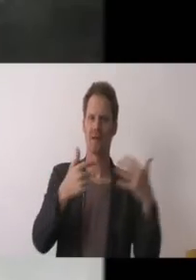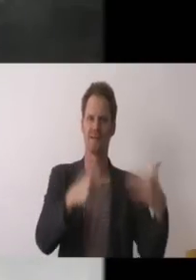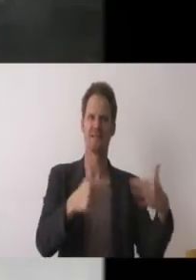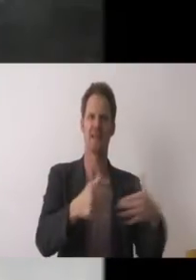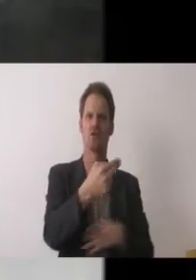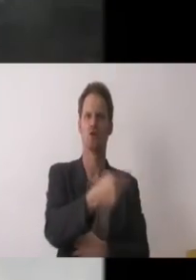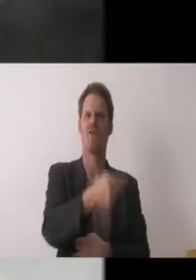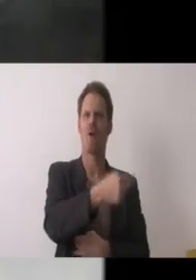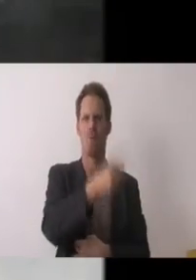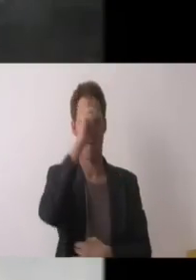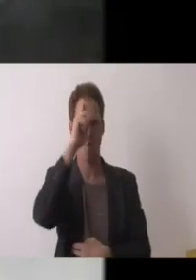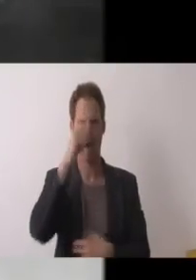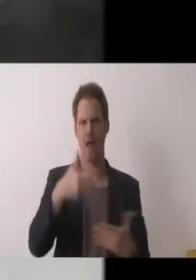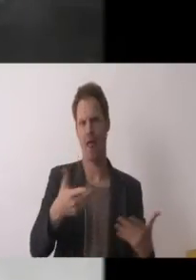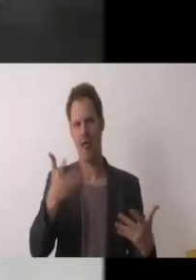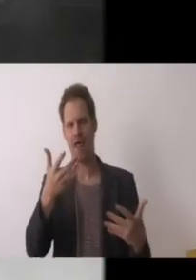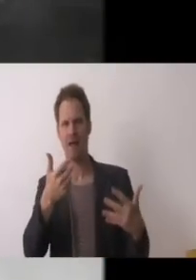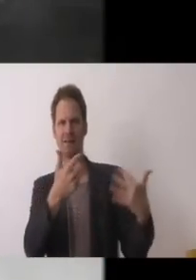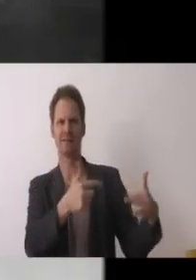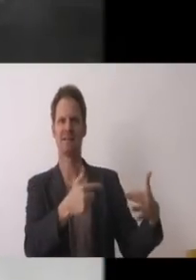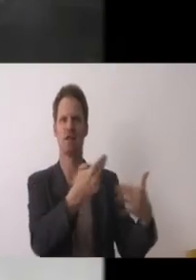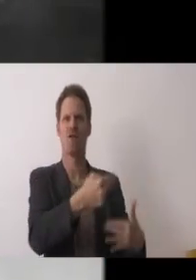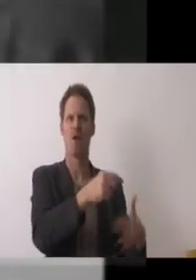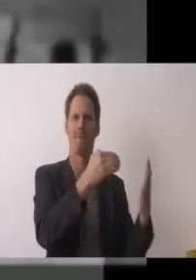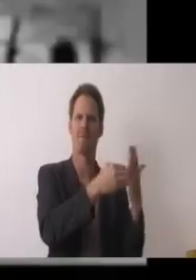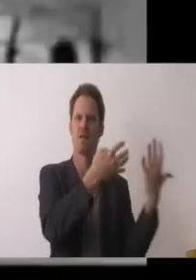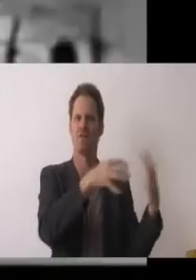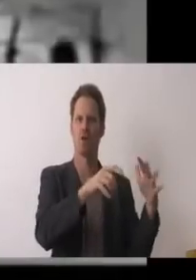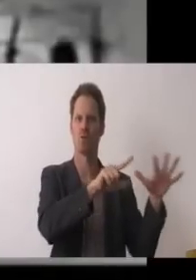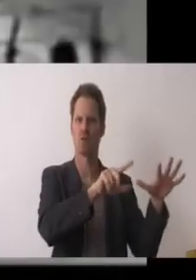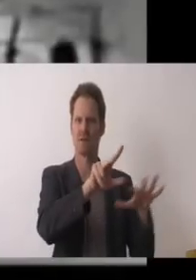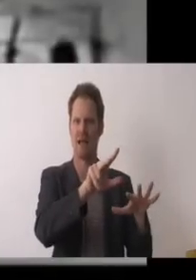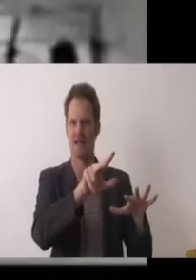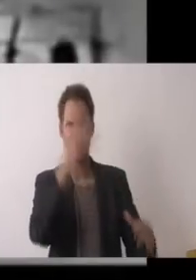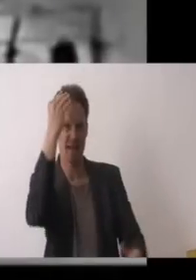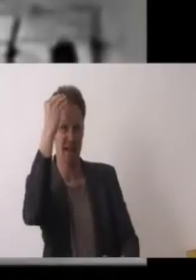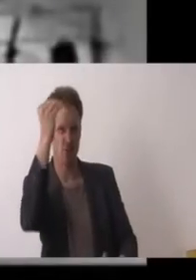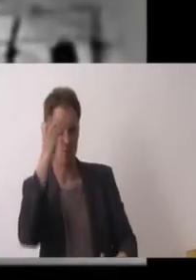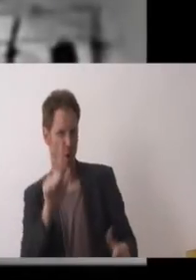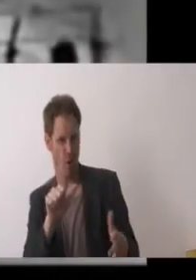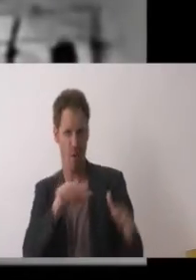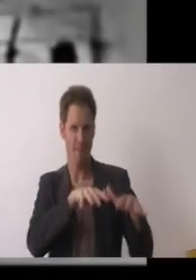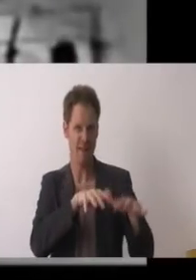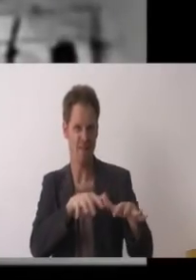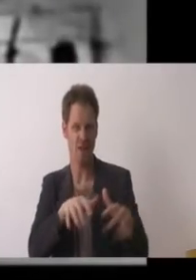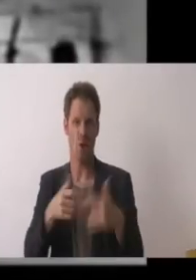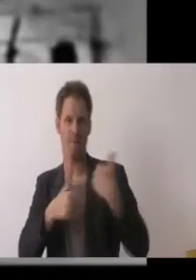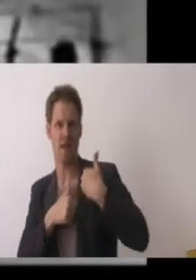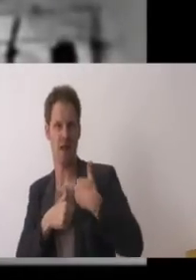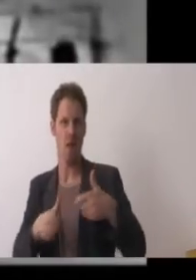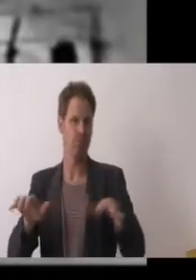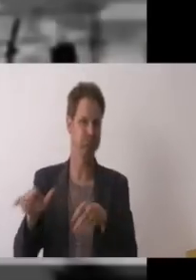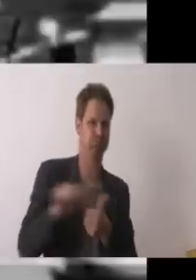anti-impérialiste. Le nom de 17 novembre vient de la répression meurtrière le 17 novembre 1973 d'un mouvement d'étudiants contre la junte